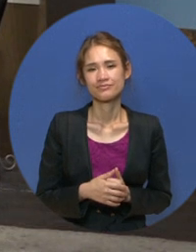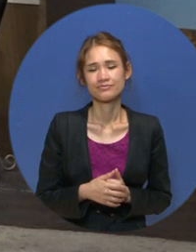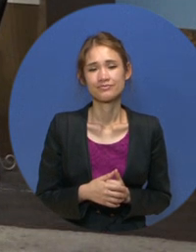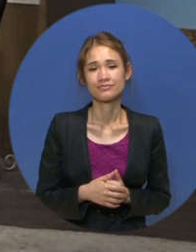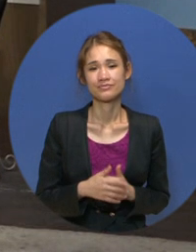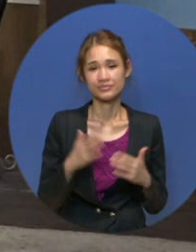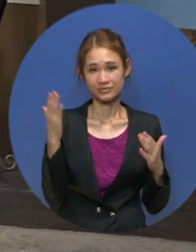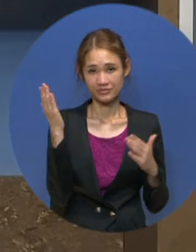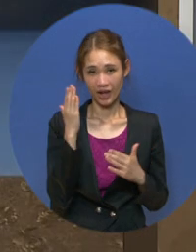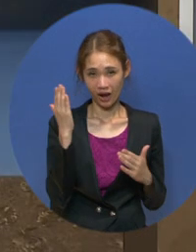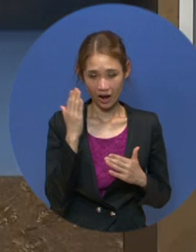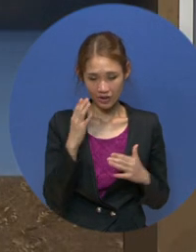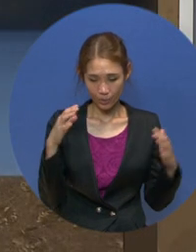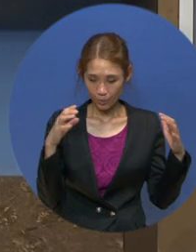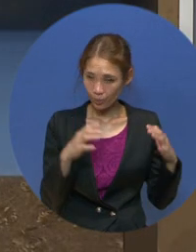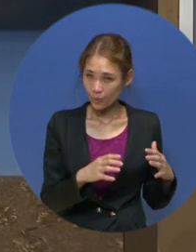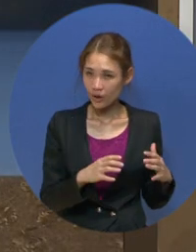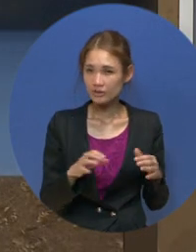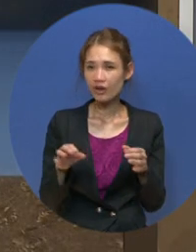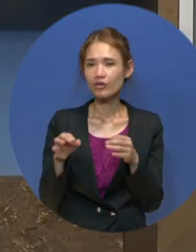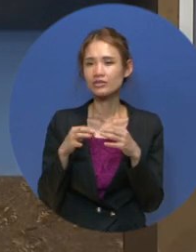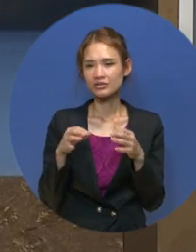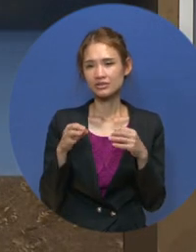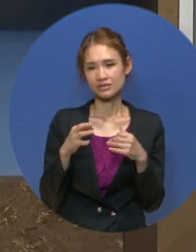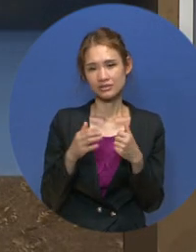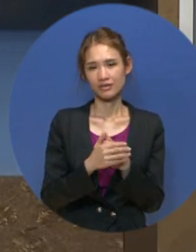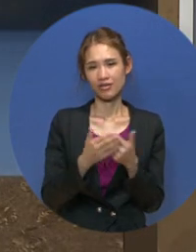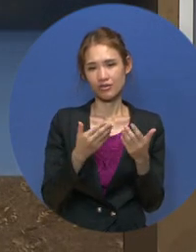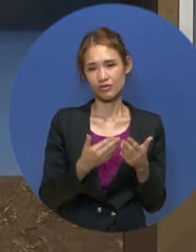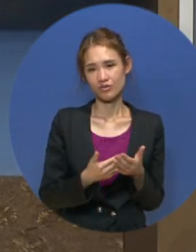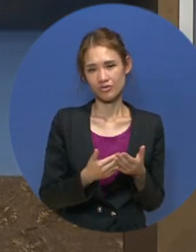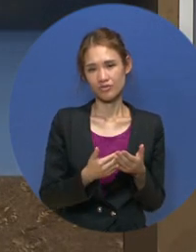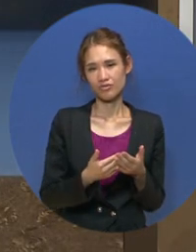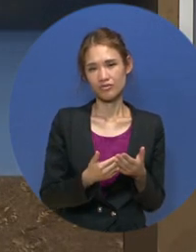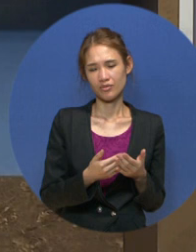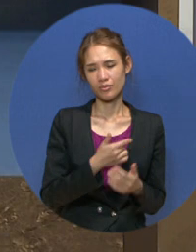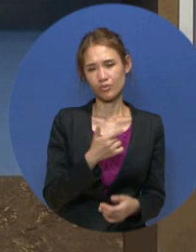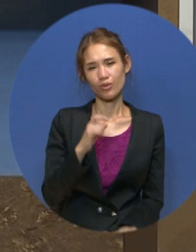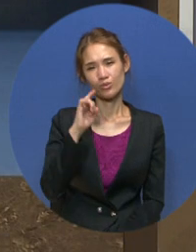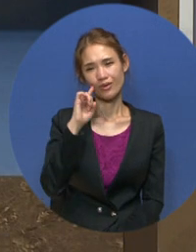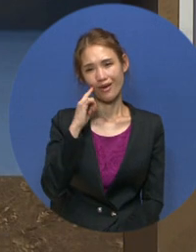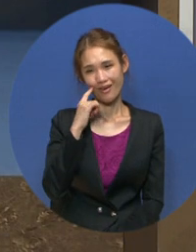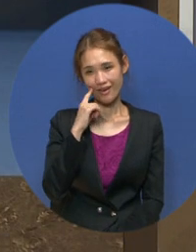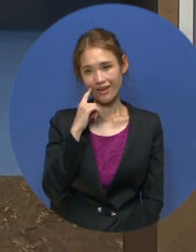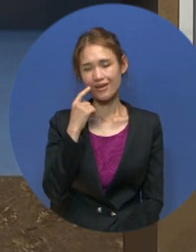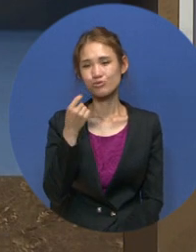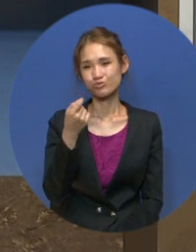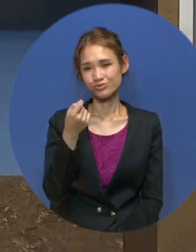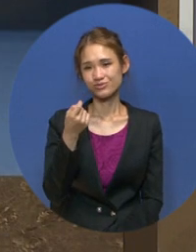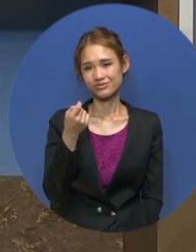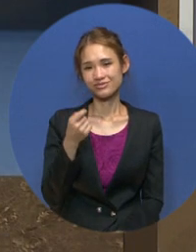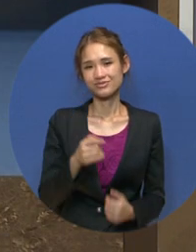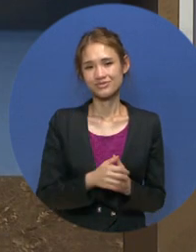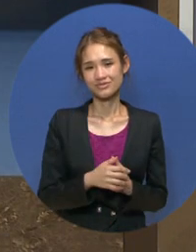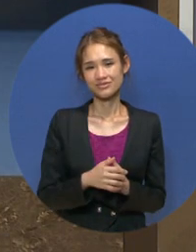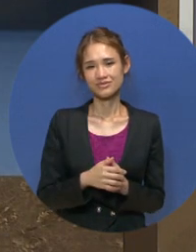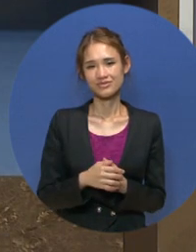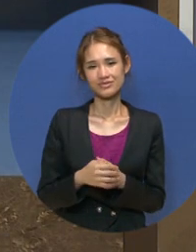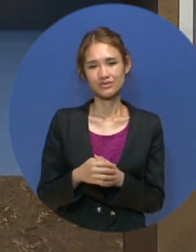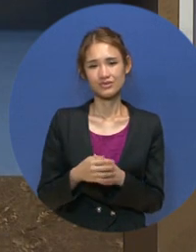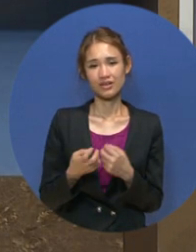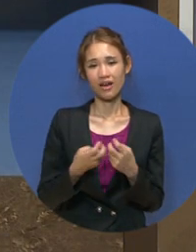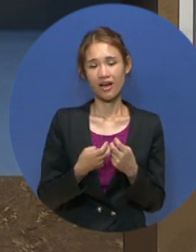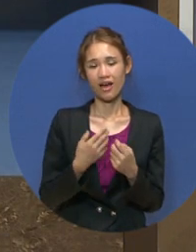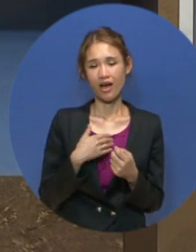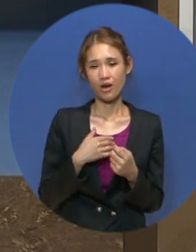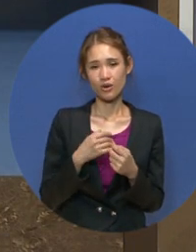그리고 학생들이 또 모아서 네. 모여서 그렇게 기증을 했다는 것도 마음이 참 예쁘네요. 네네네. 네, 네. 어떻게 알고